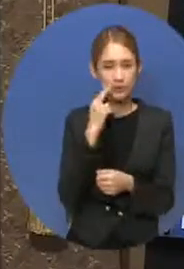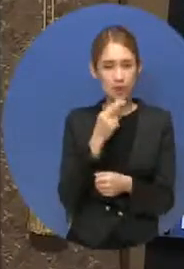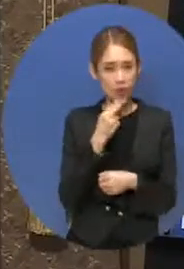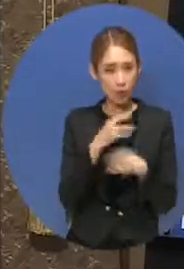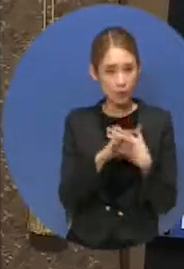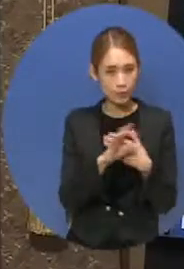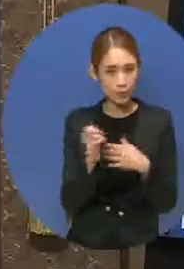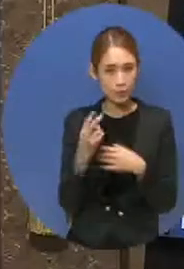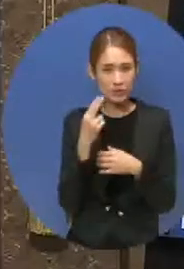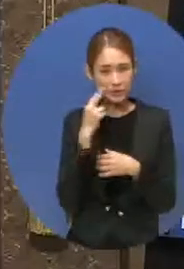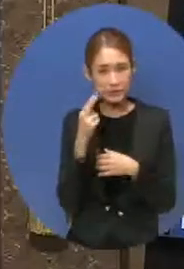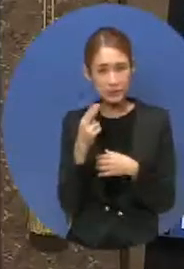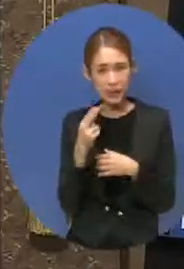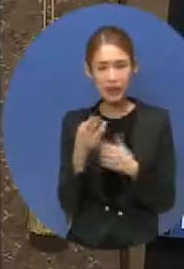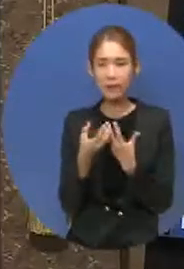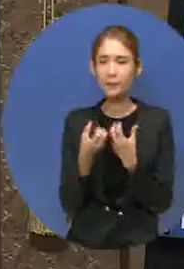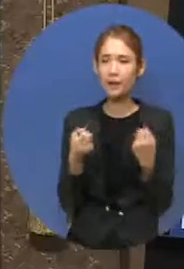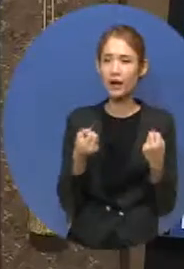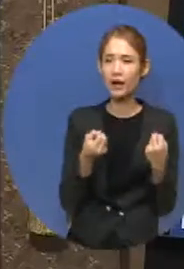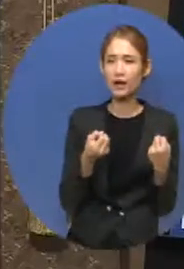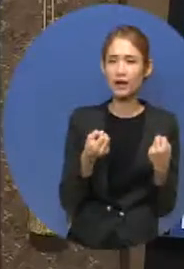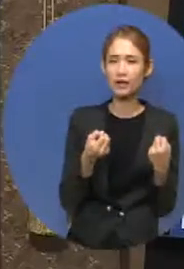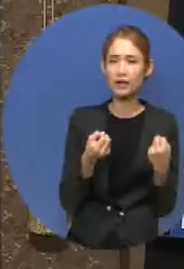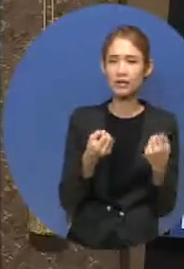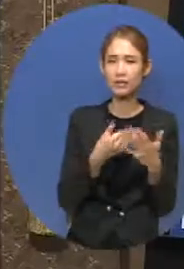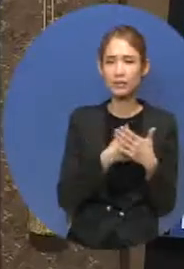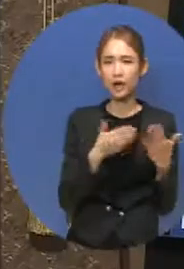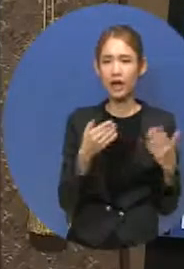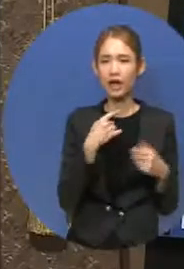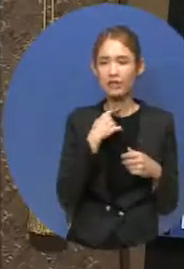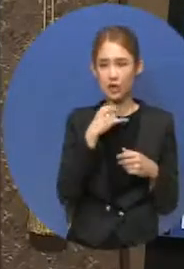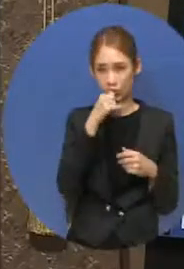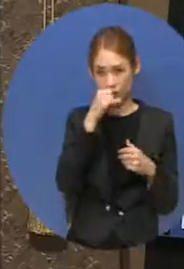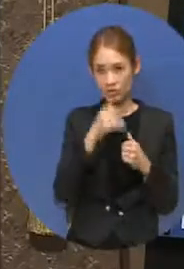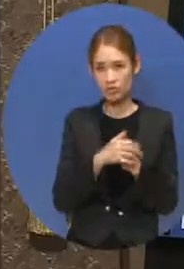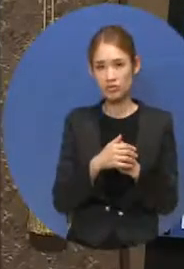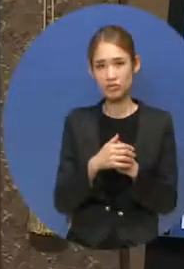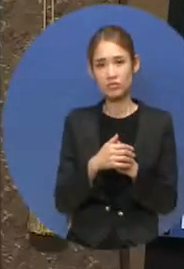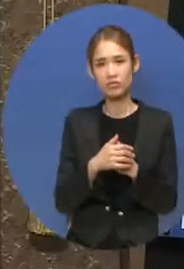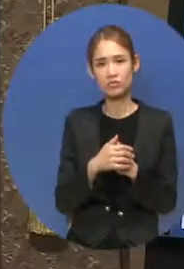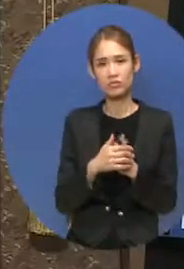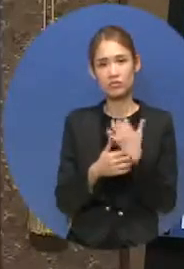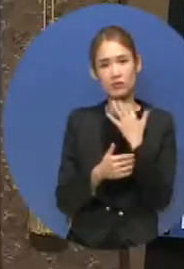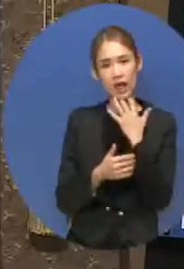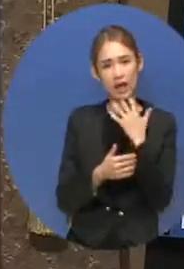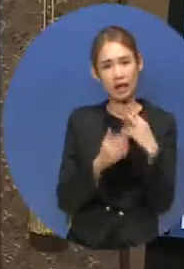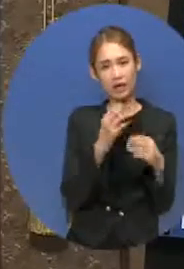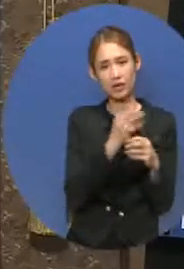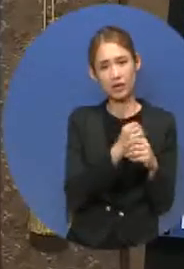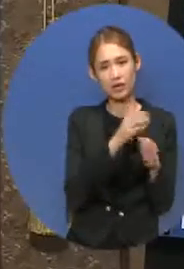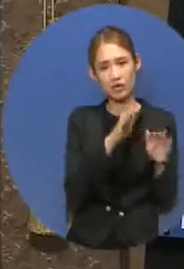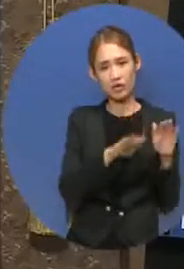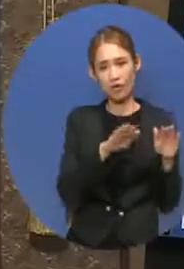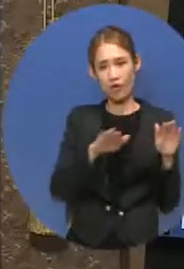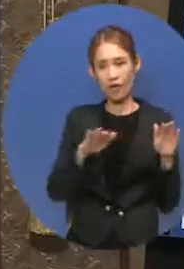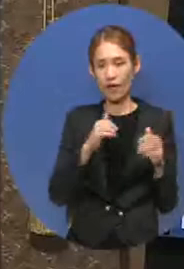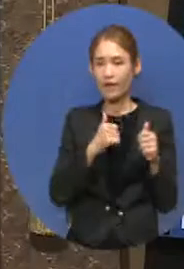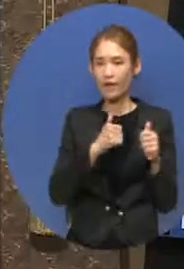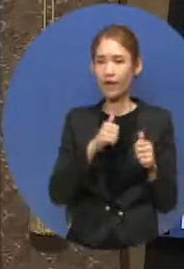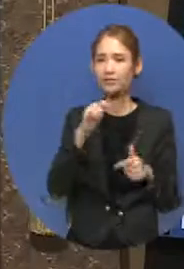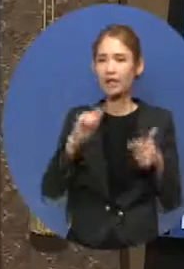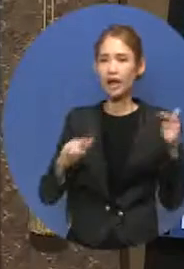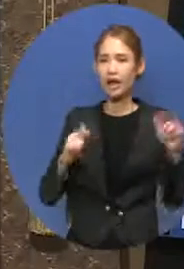장애가 무거우신 분들은 무거운 대로 반을 구성한 적도 있었었는데요. 연령에 따라서 차이가 굉장히